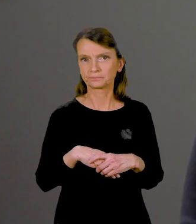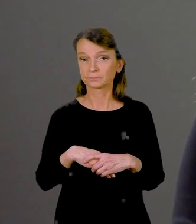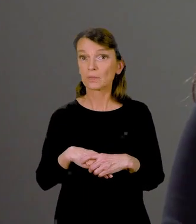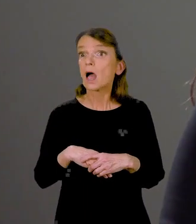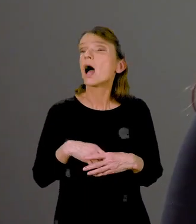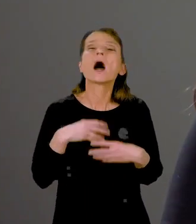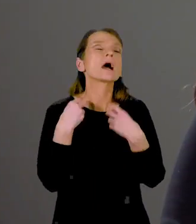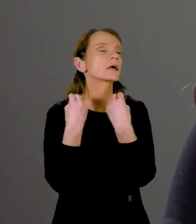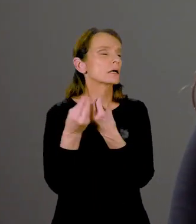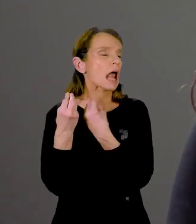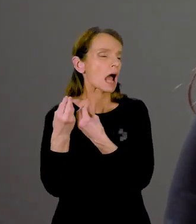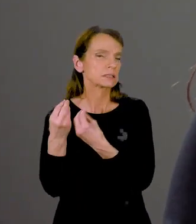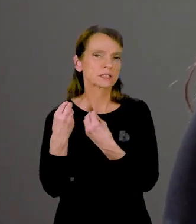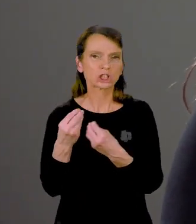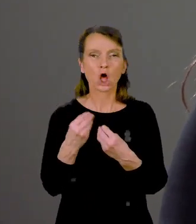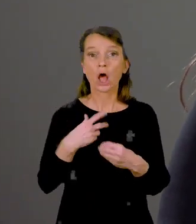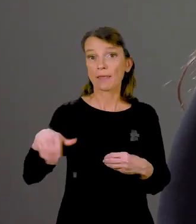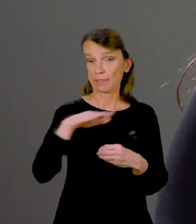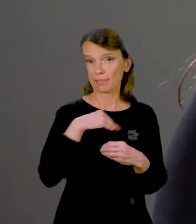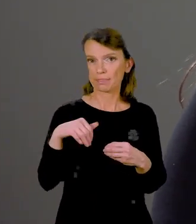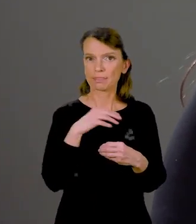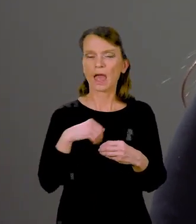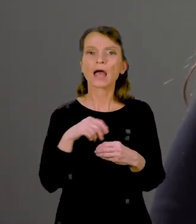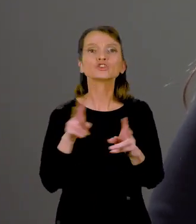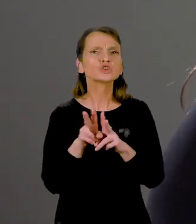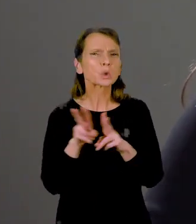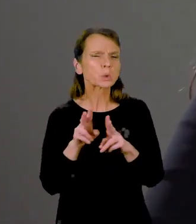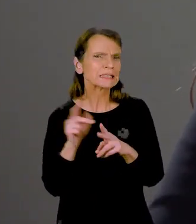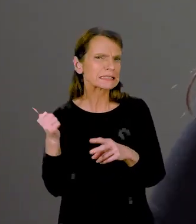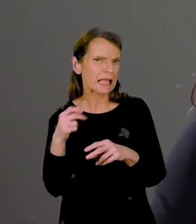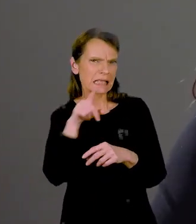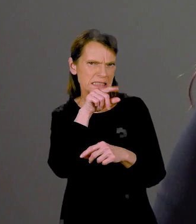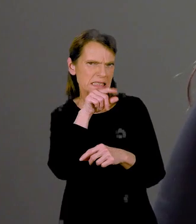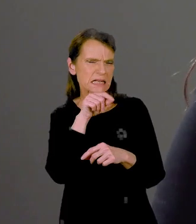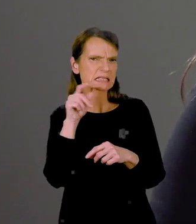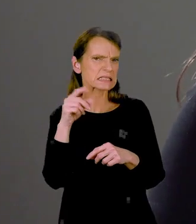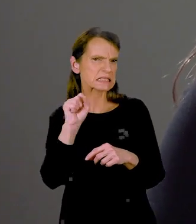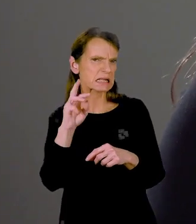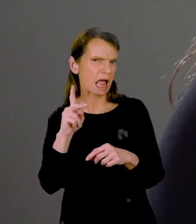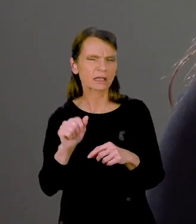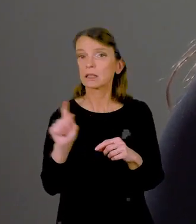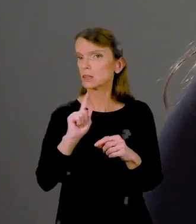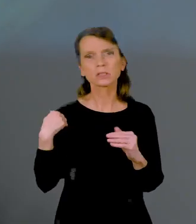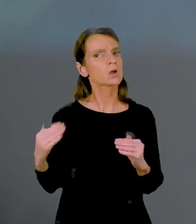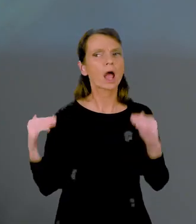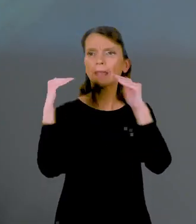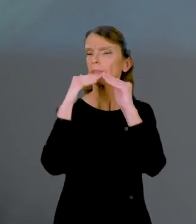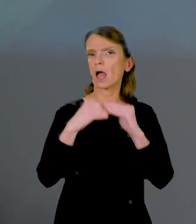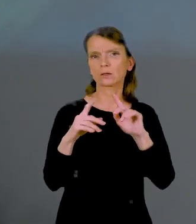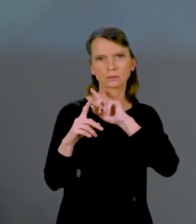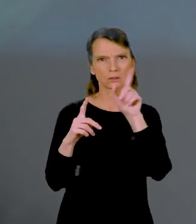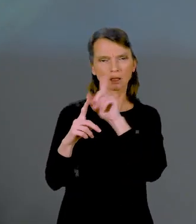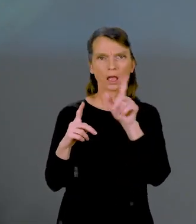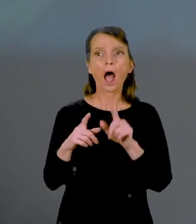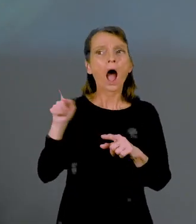Krasno. Naše sorodnice srake nam še daleč niso enake. Ali